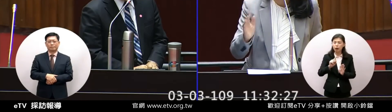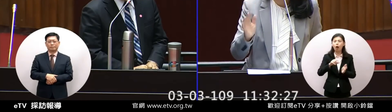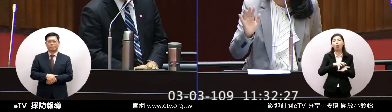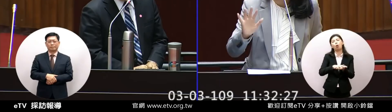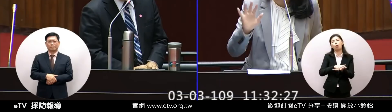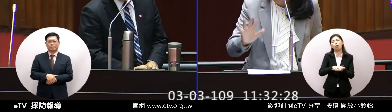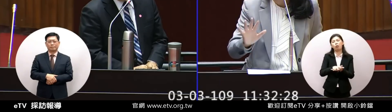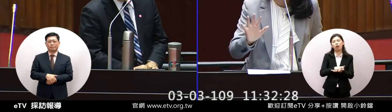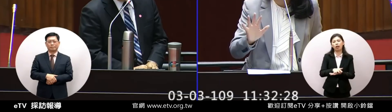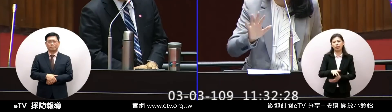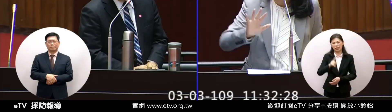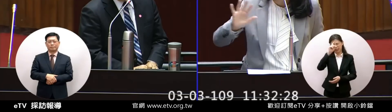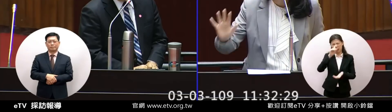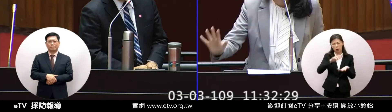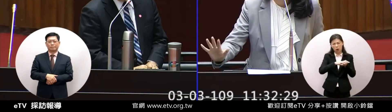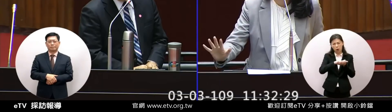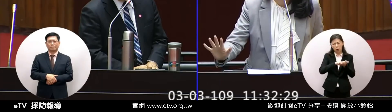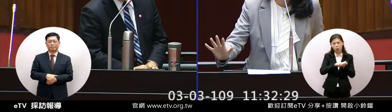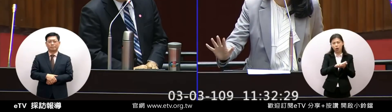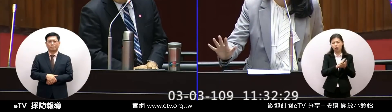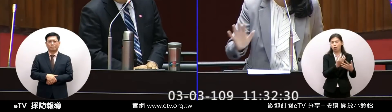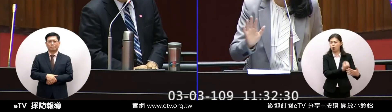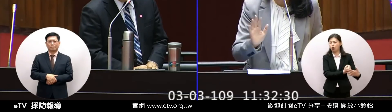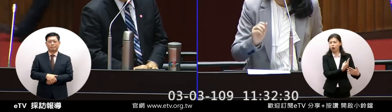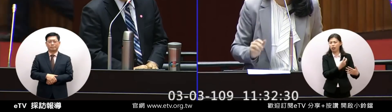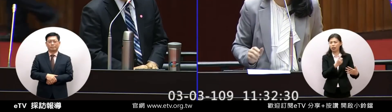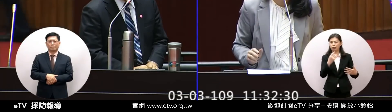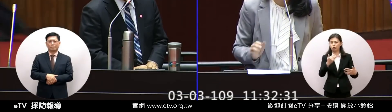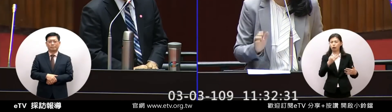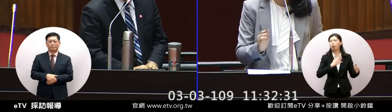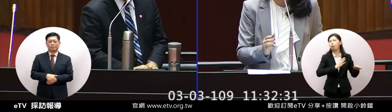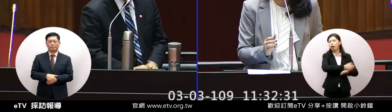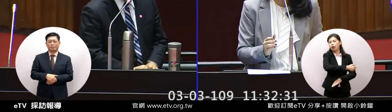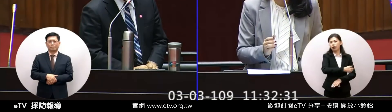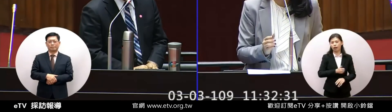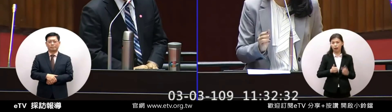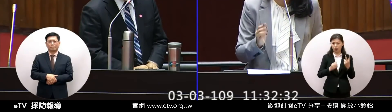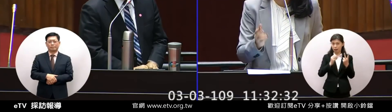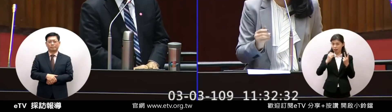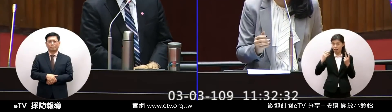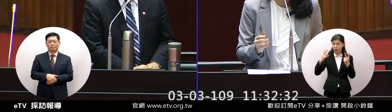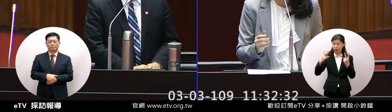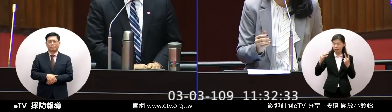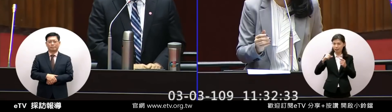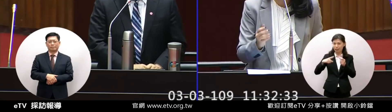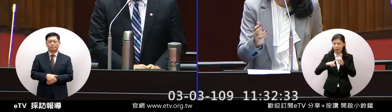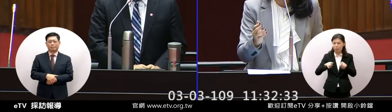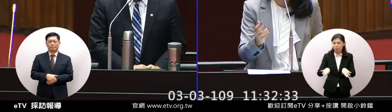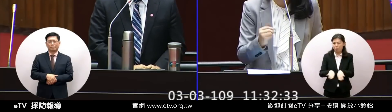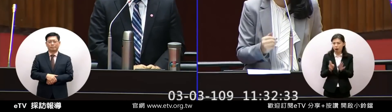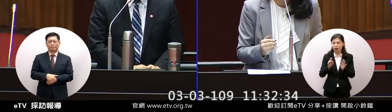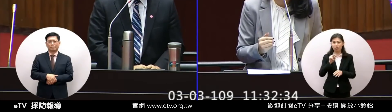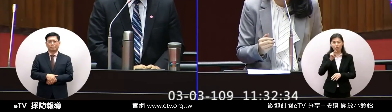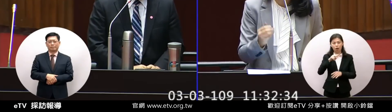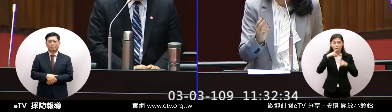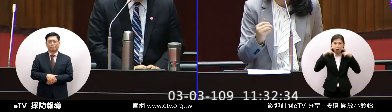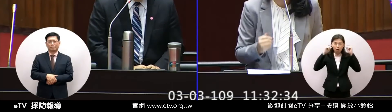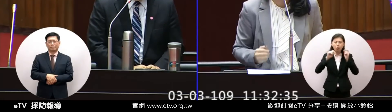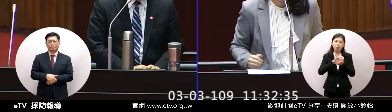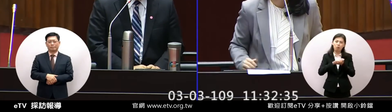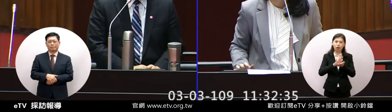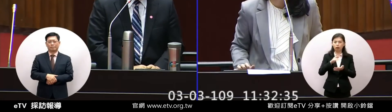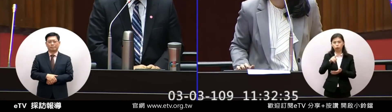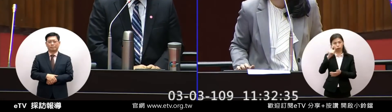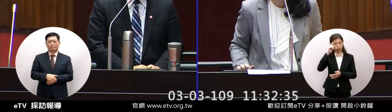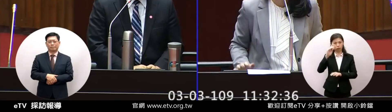其实我们希望把“乱”这个字就留在2019年，但2020年开始呢，其实我们就看到了，先是有口罩之乱，但